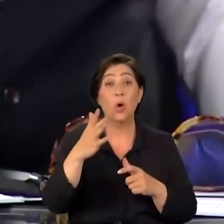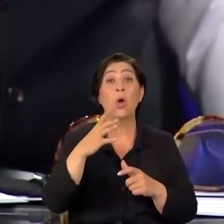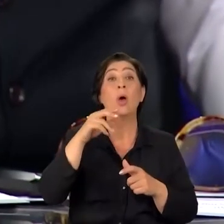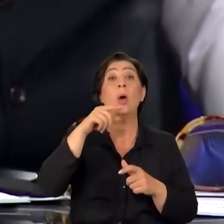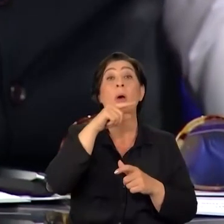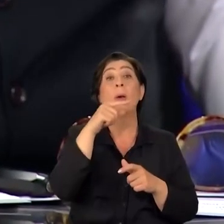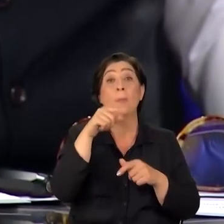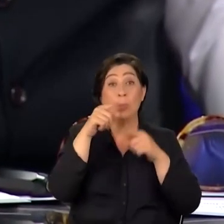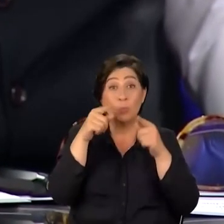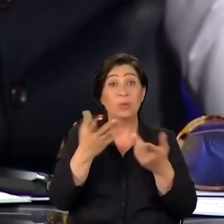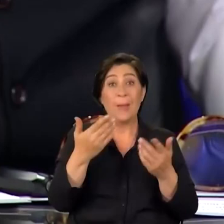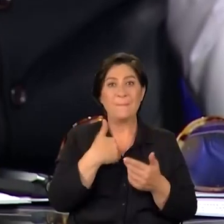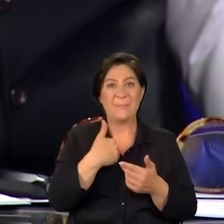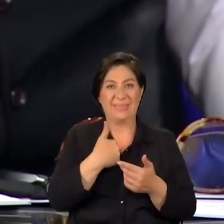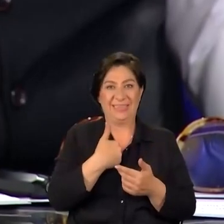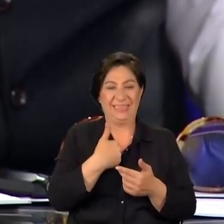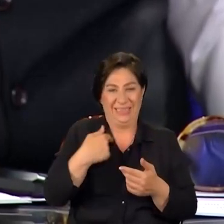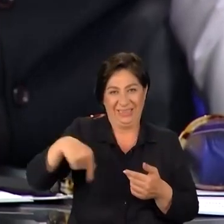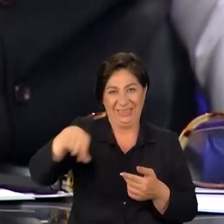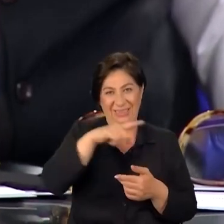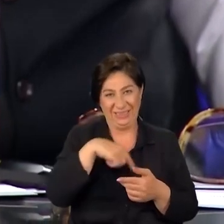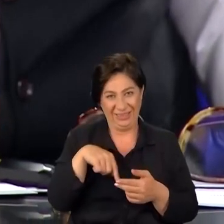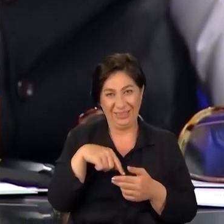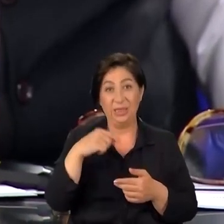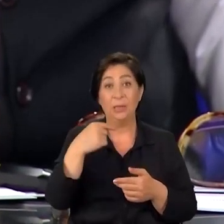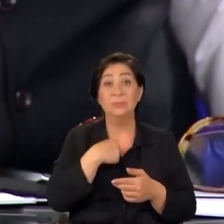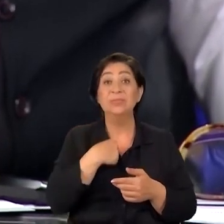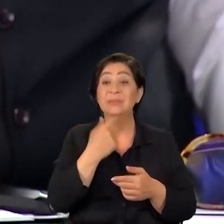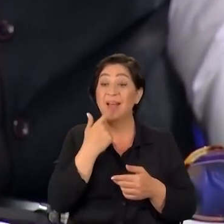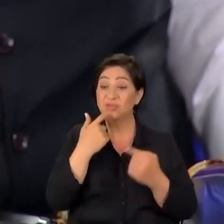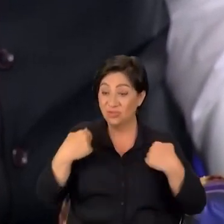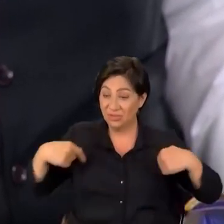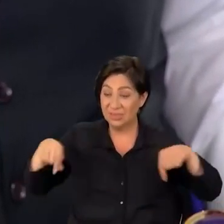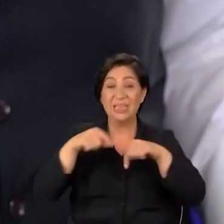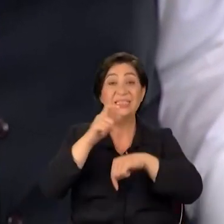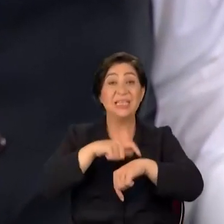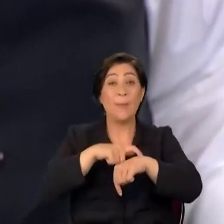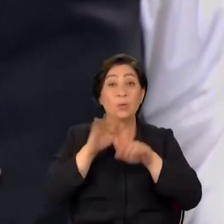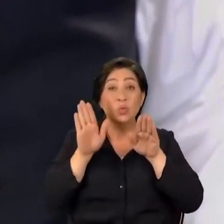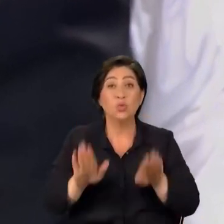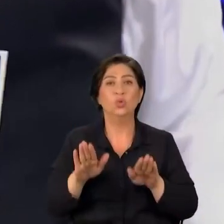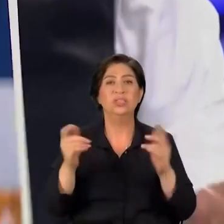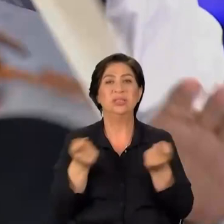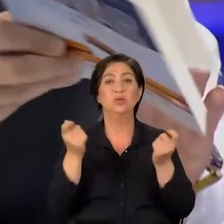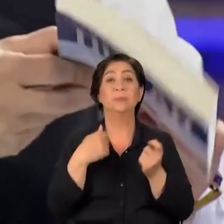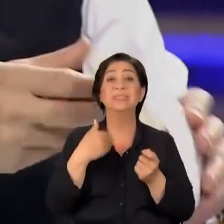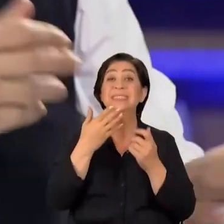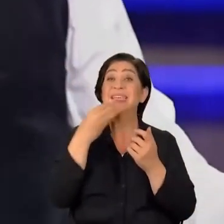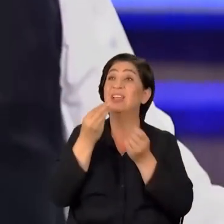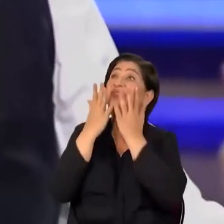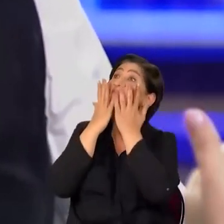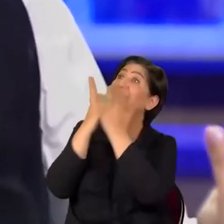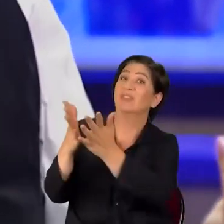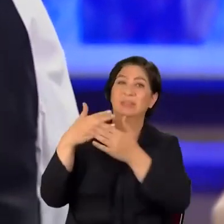yaratan şey biziz. İşte küresel arabuzun dönem biziz. Dediğim benim. Yani bizim yaş grubumuz zamanını durdurmaya çalışıyor. Biz gençlerden nefret